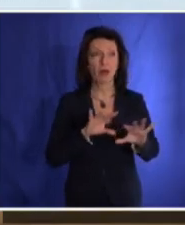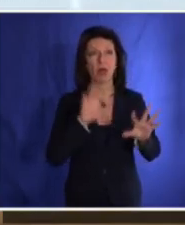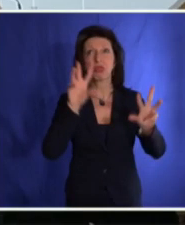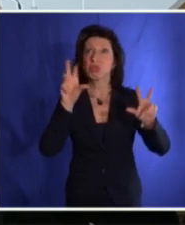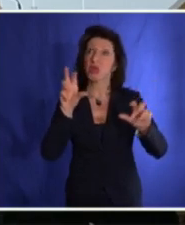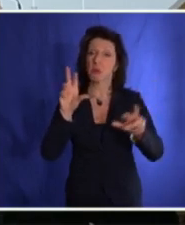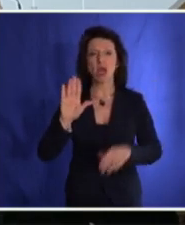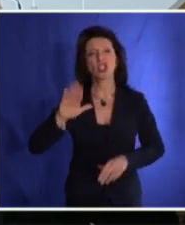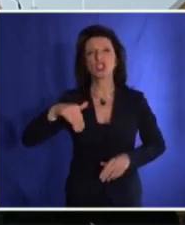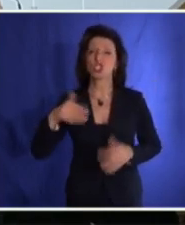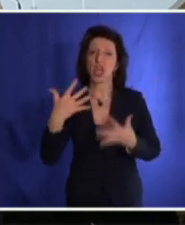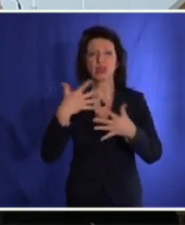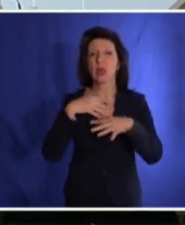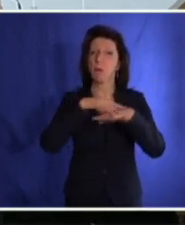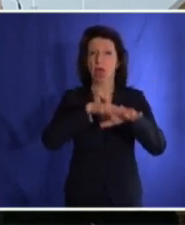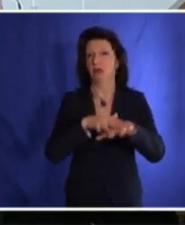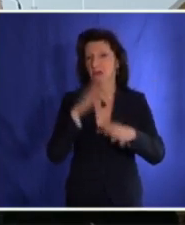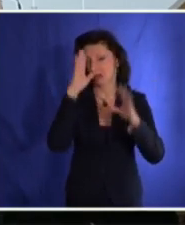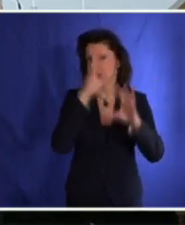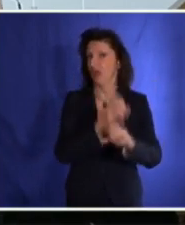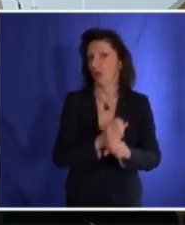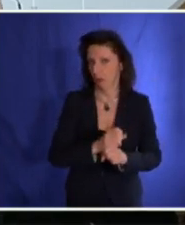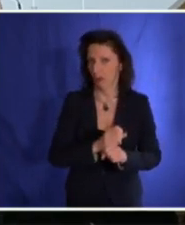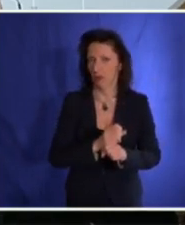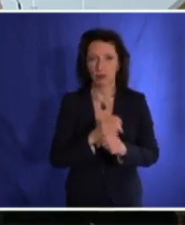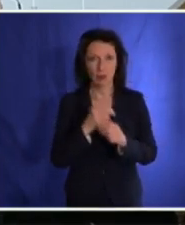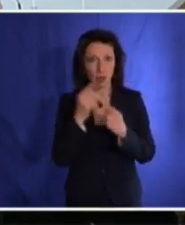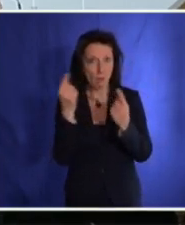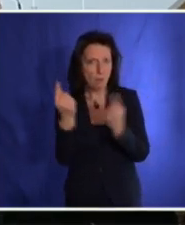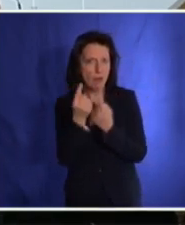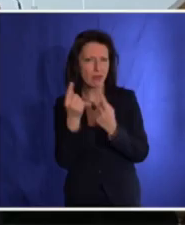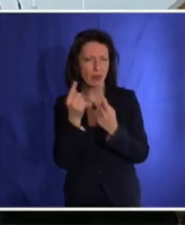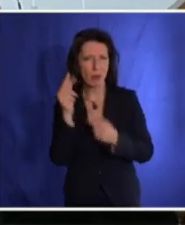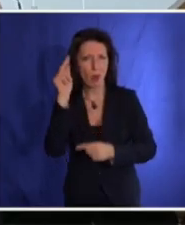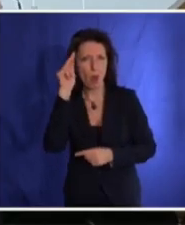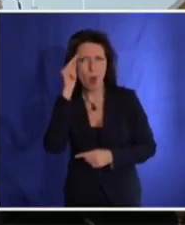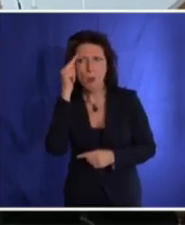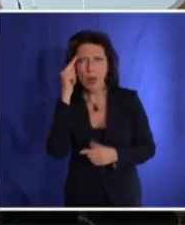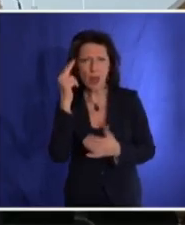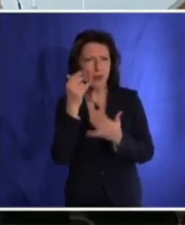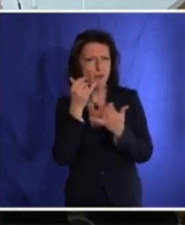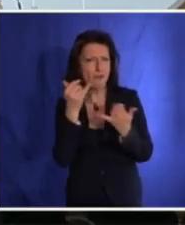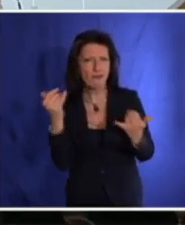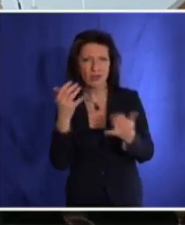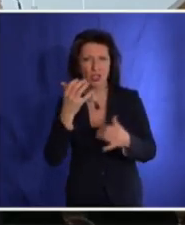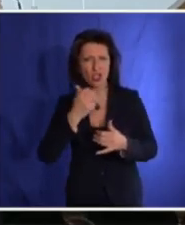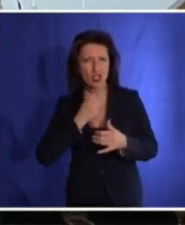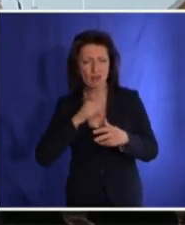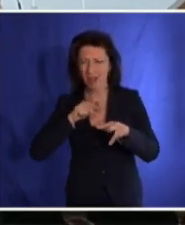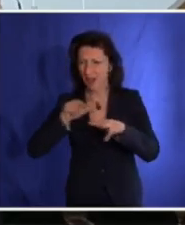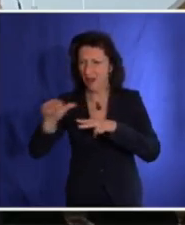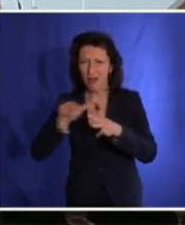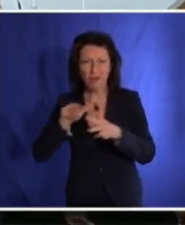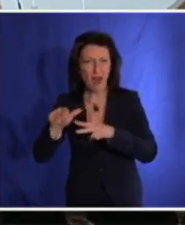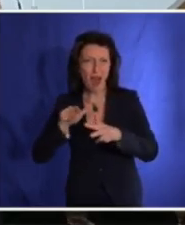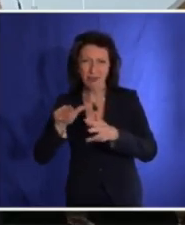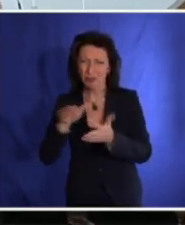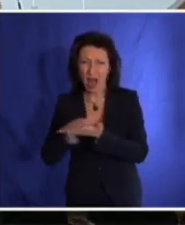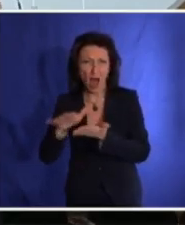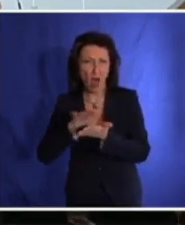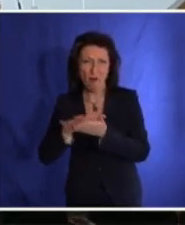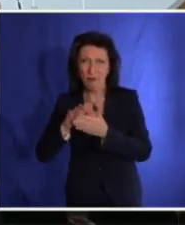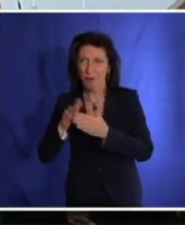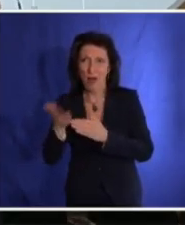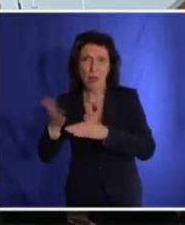Mainstreaming. Die Betriebe machen sich Gedanken, wie sie mit dem immer höheren Verwaltungsaufwand zurechtkommen,